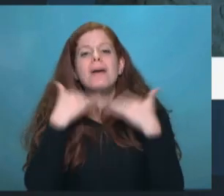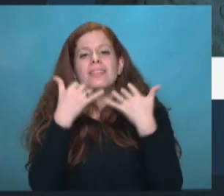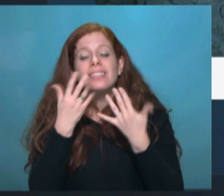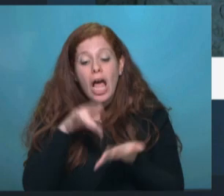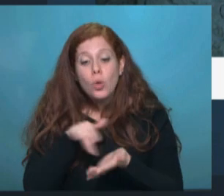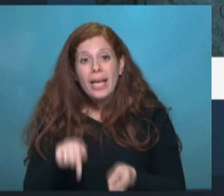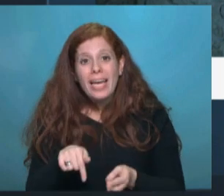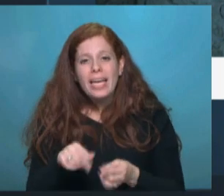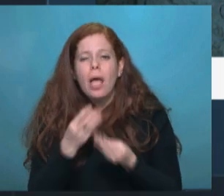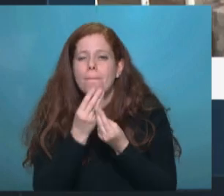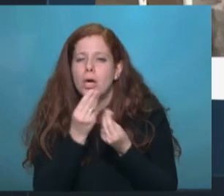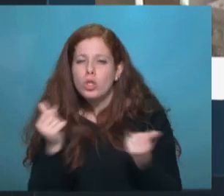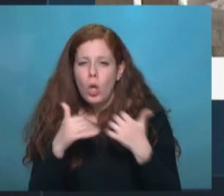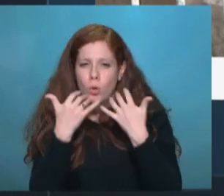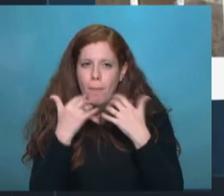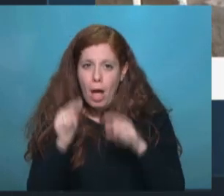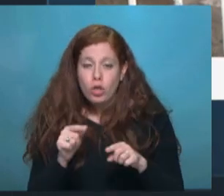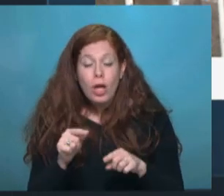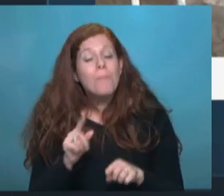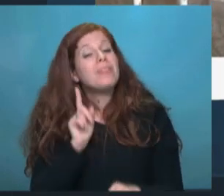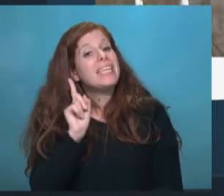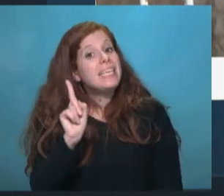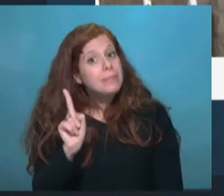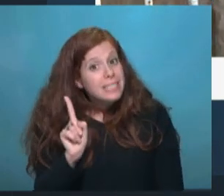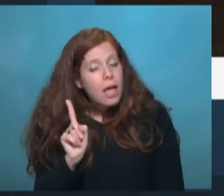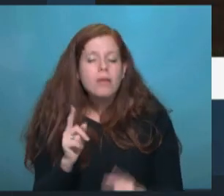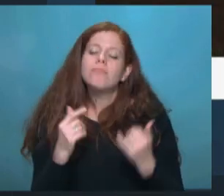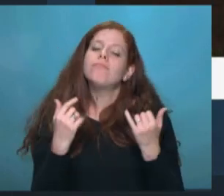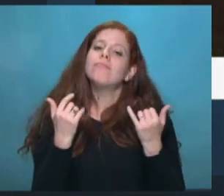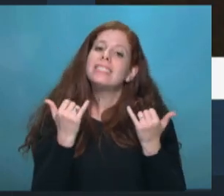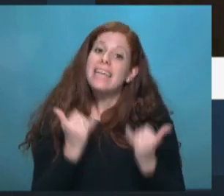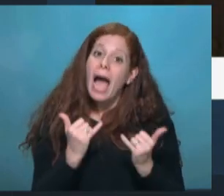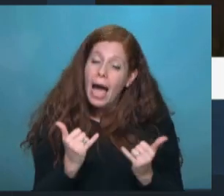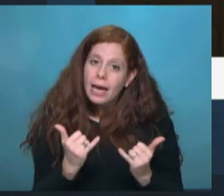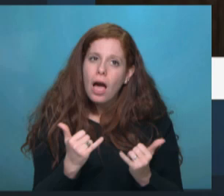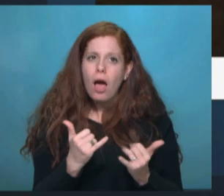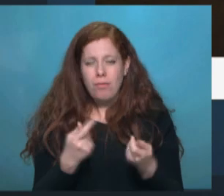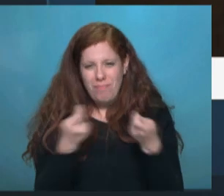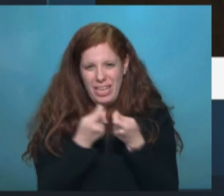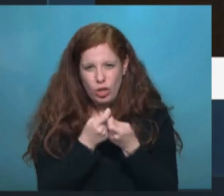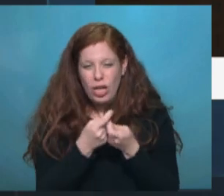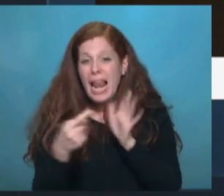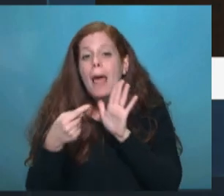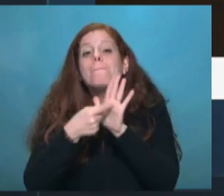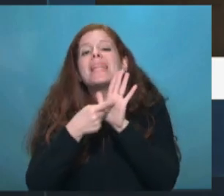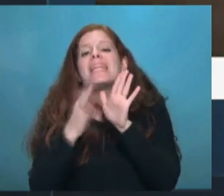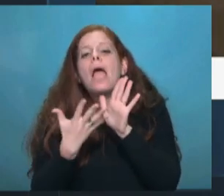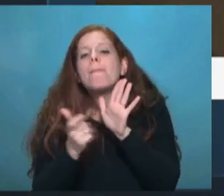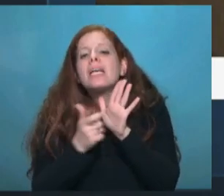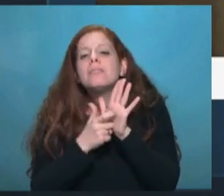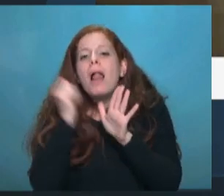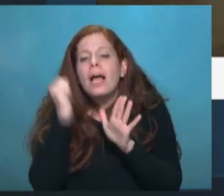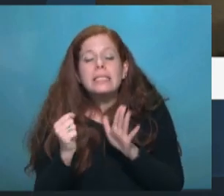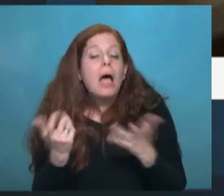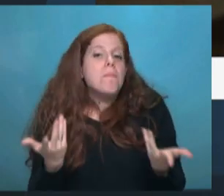מחשידה אותו בפרשה הזאת. אם זה דוריה, כרגע באשר למניע למעשה הזה, החוקרים לא